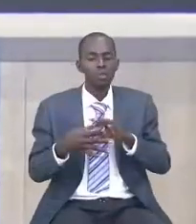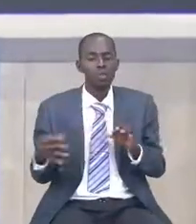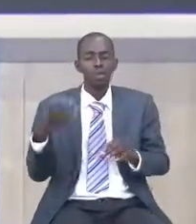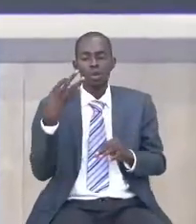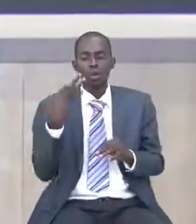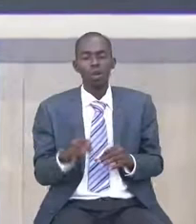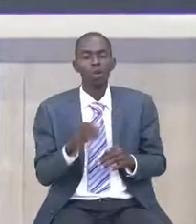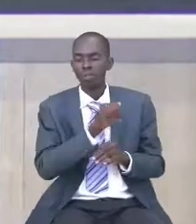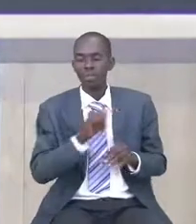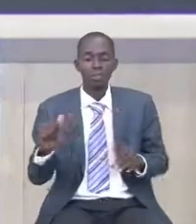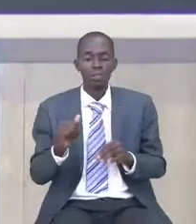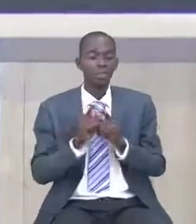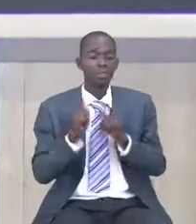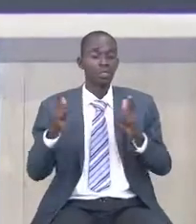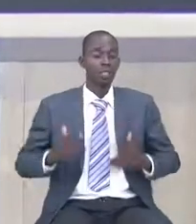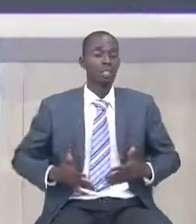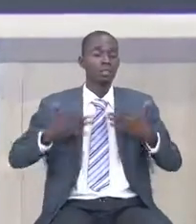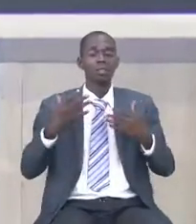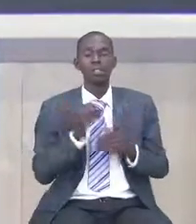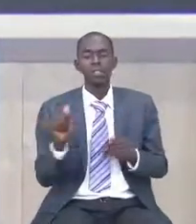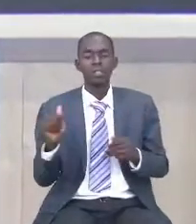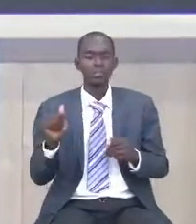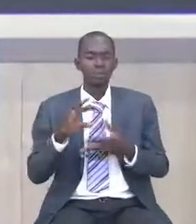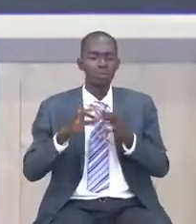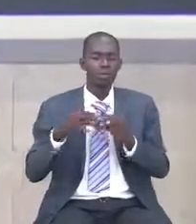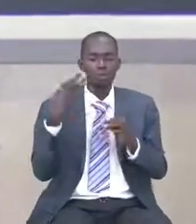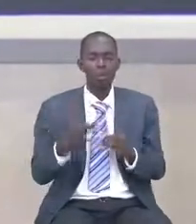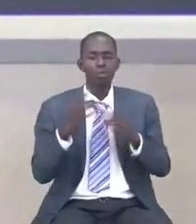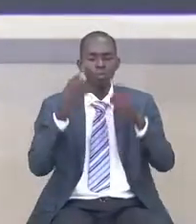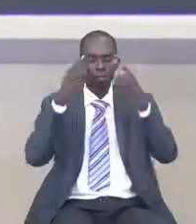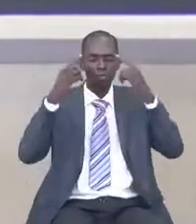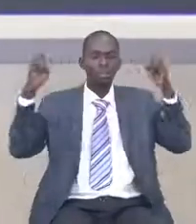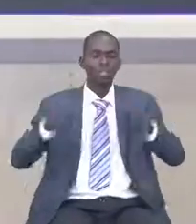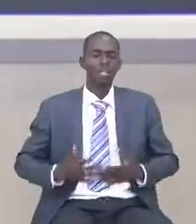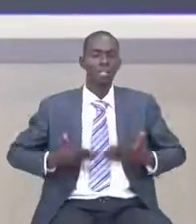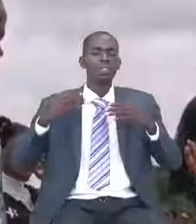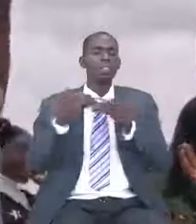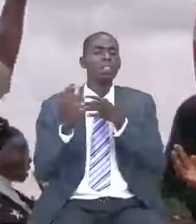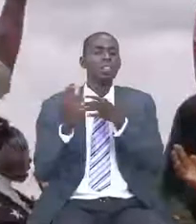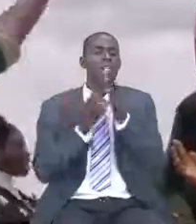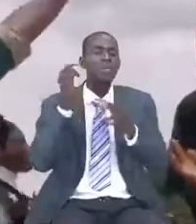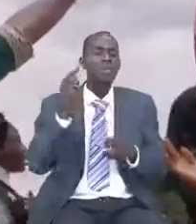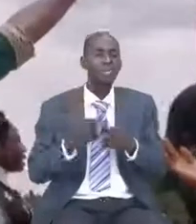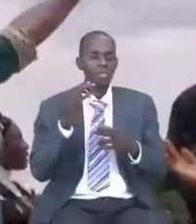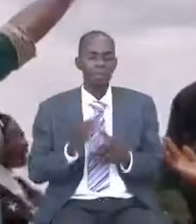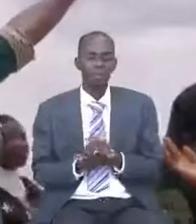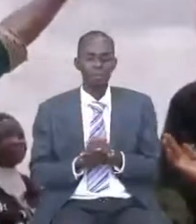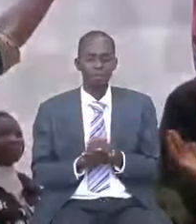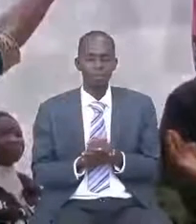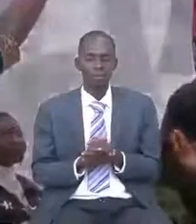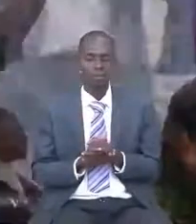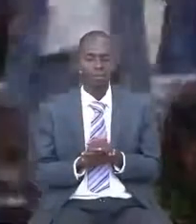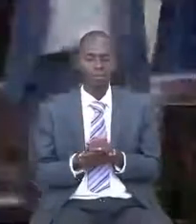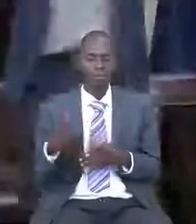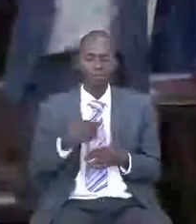de progrès, vos témoignages d'une vie passionnée et vos témoignages de vie de réalisation au